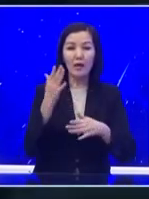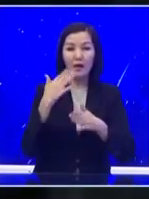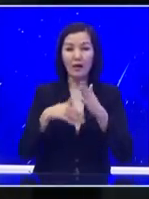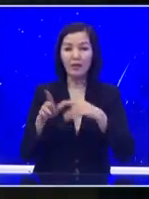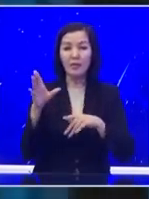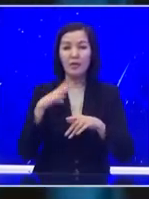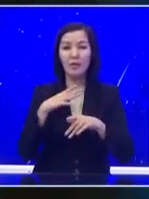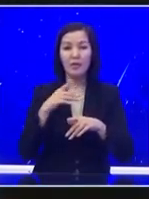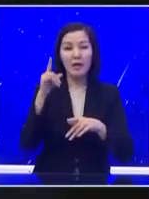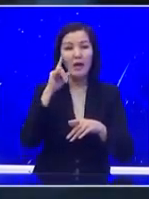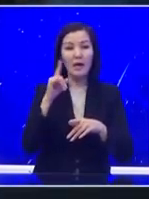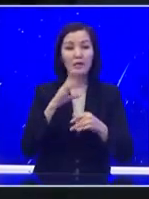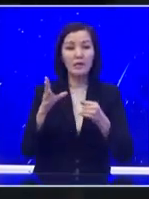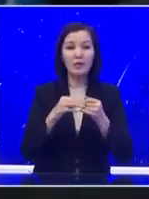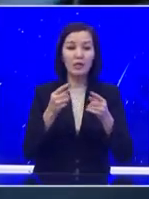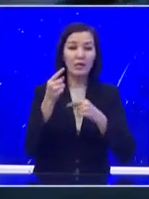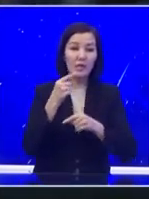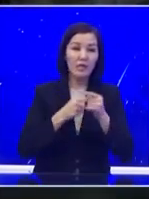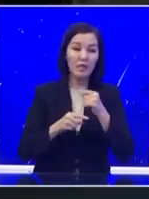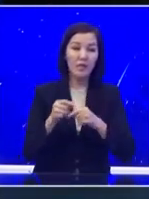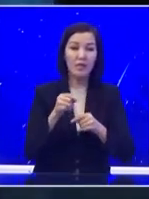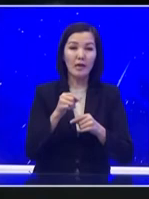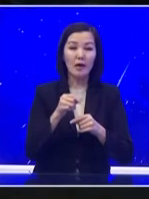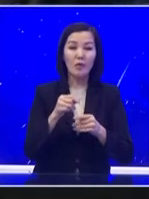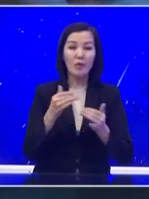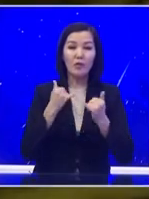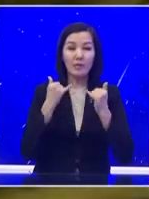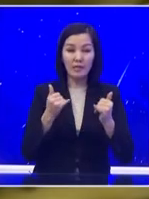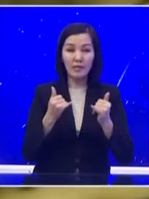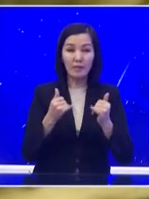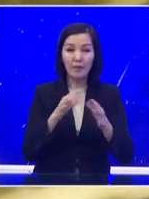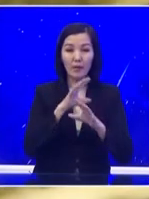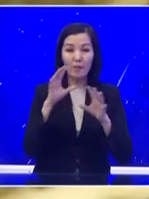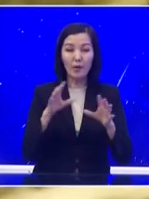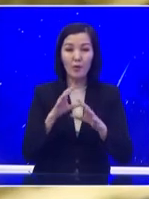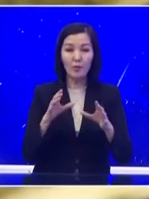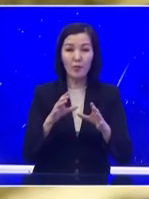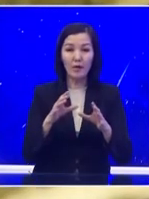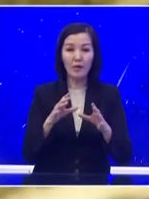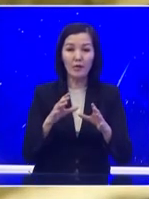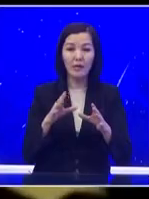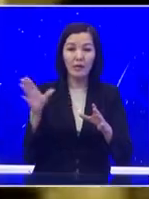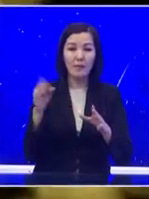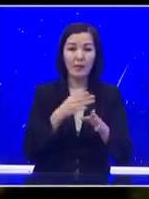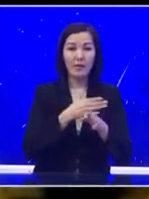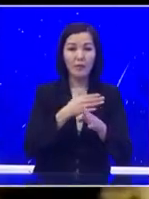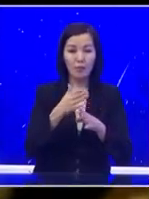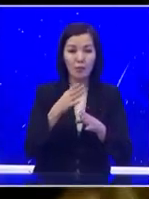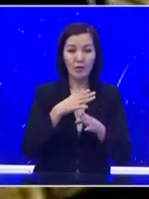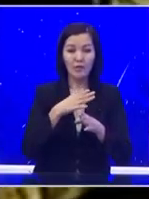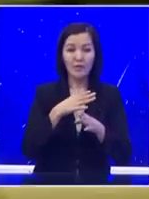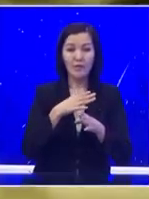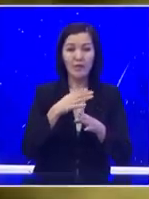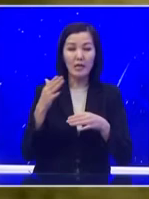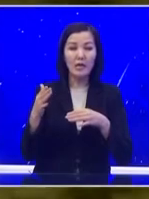қазақ құшақ жая қарсы алды. Өзіне жетпей жатса да өзегінен теппеді. Керісінше бауырына басып барымен бөлісті. Сол себепті де